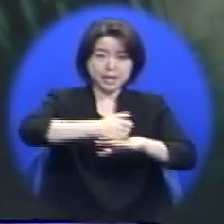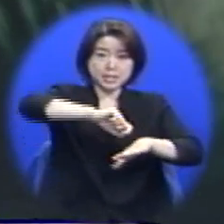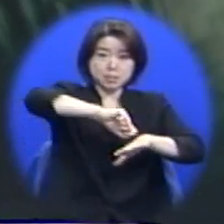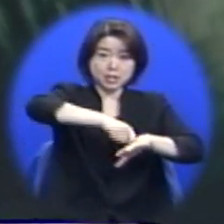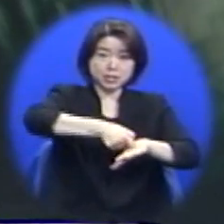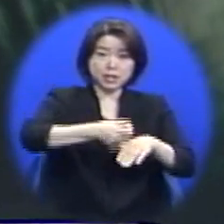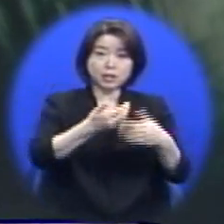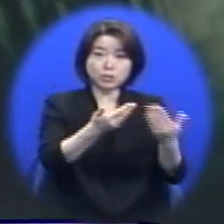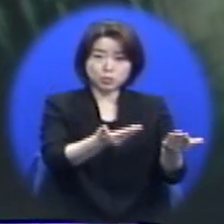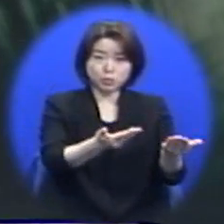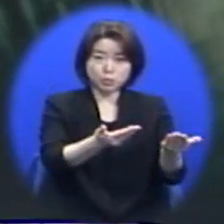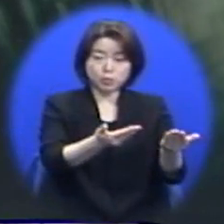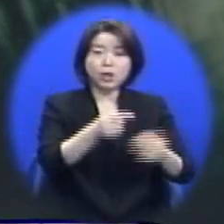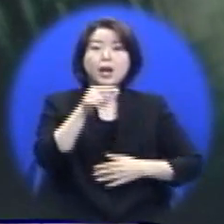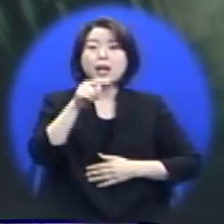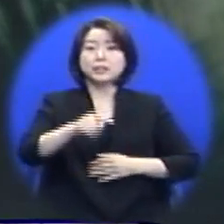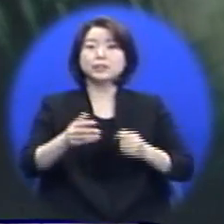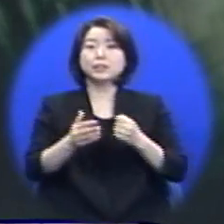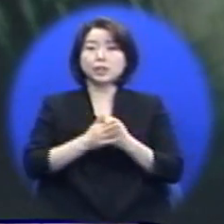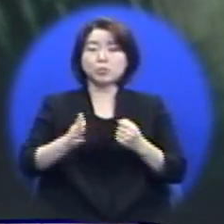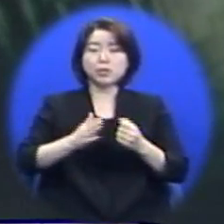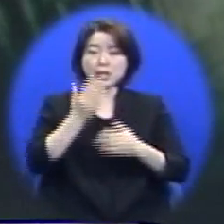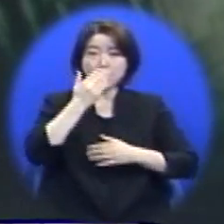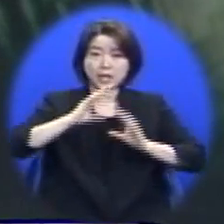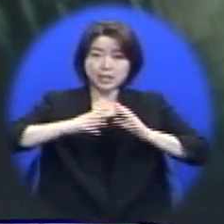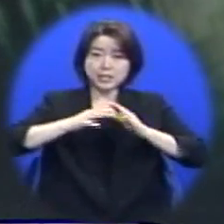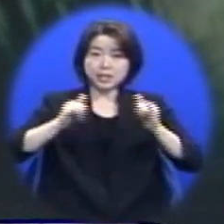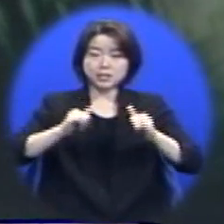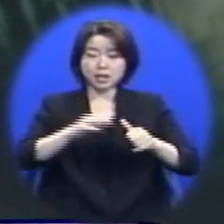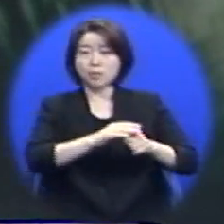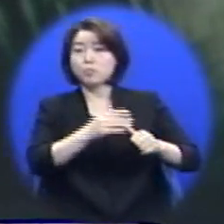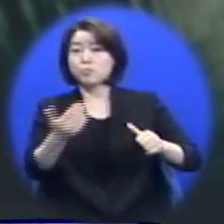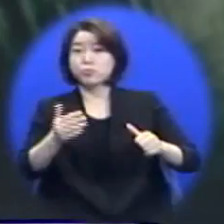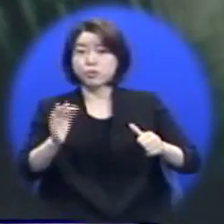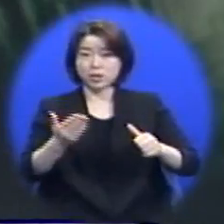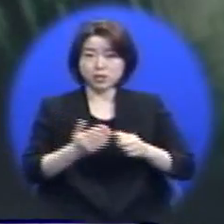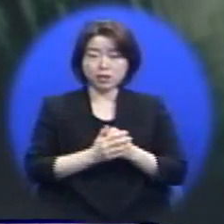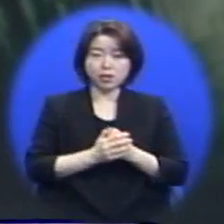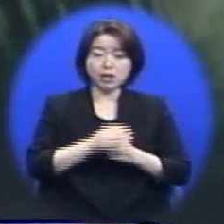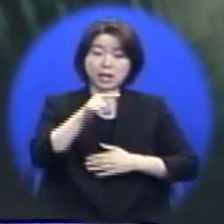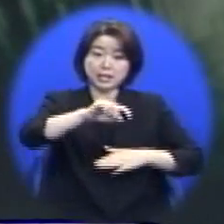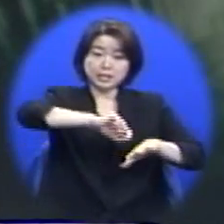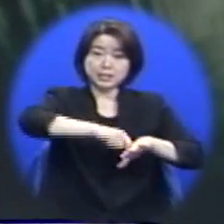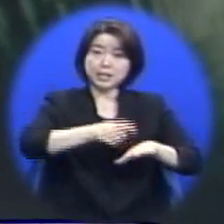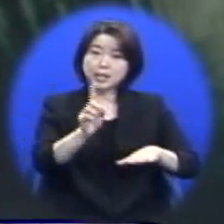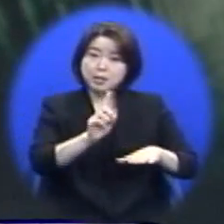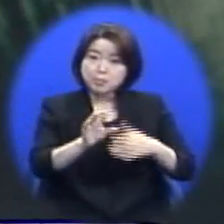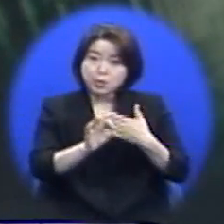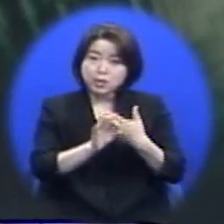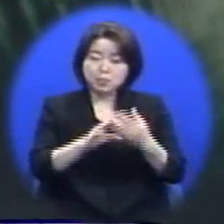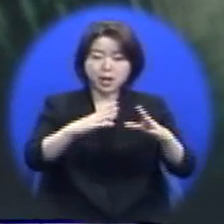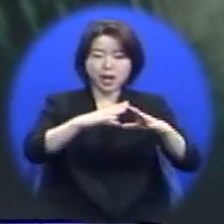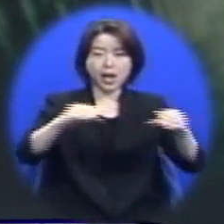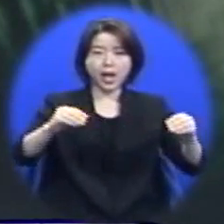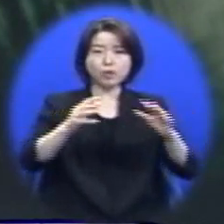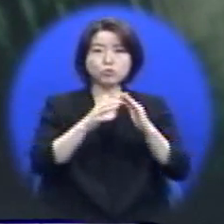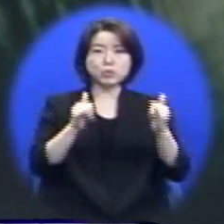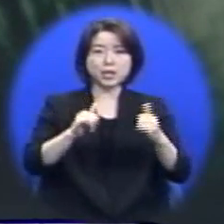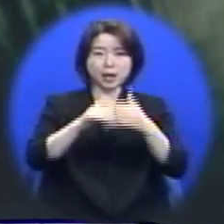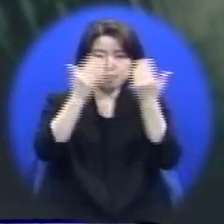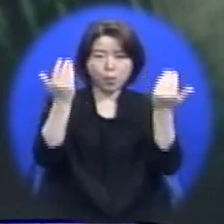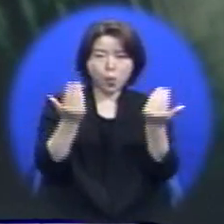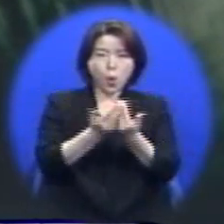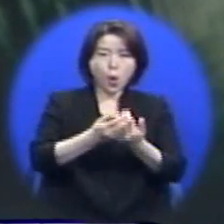때문에 이스라엘 백성들은 풀려나게 된 거예요. 그 재앙이 뭐냐면 애굽 사람들의 모든 첫 번째 것을